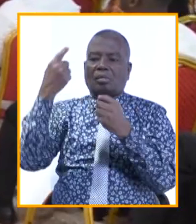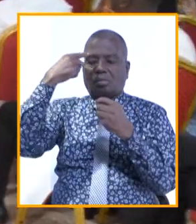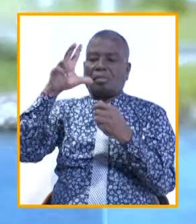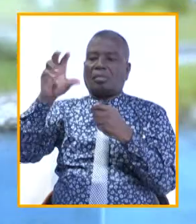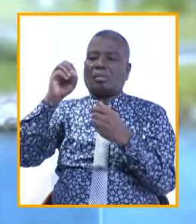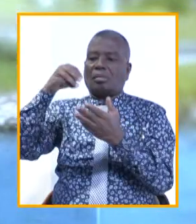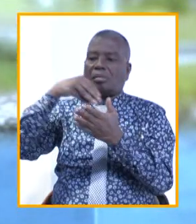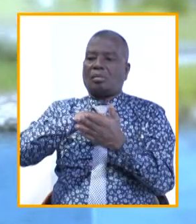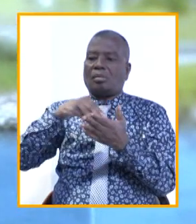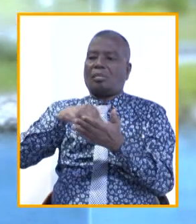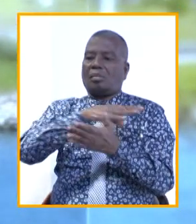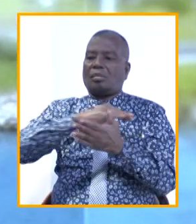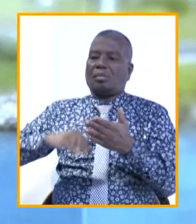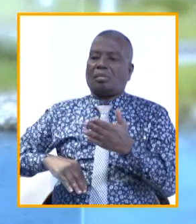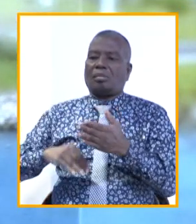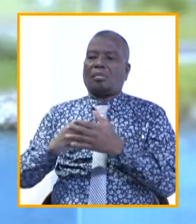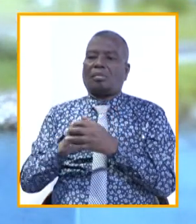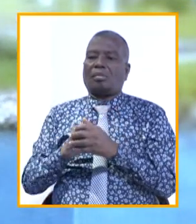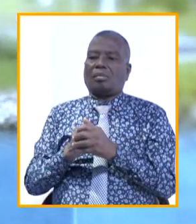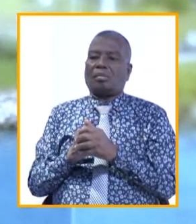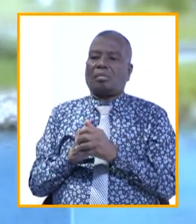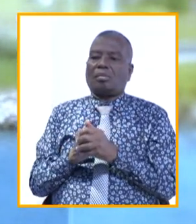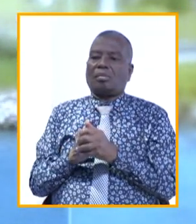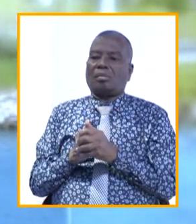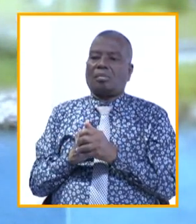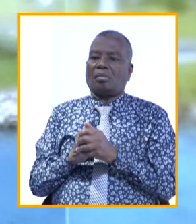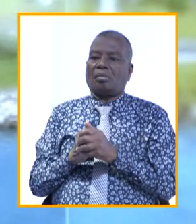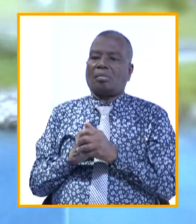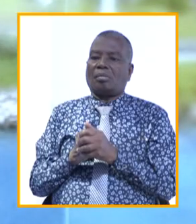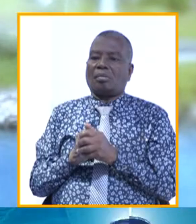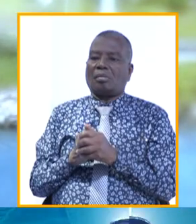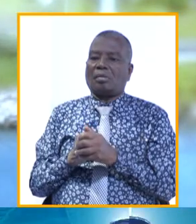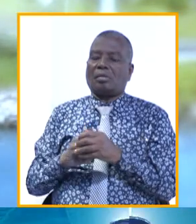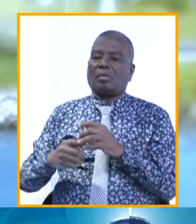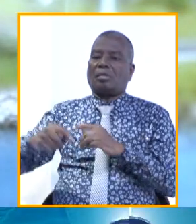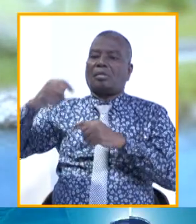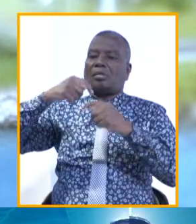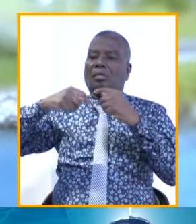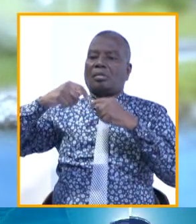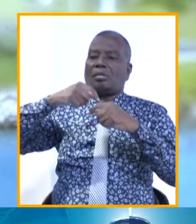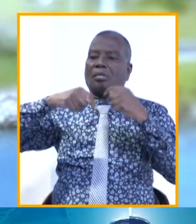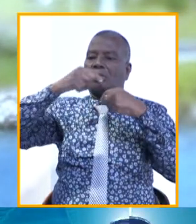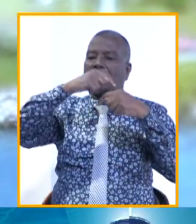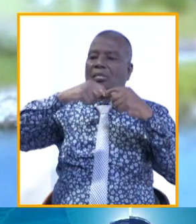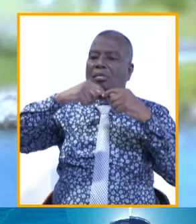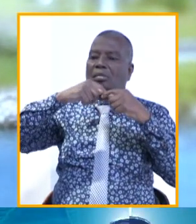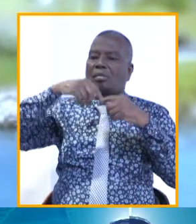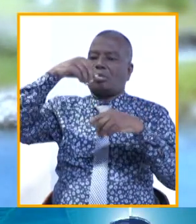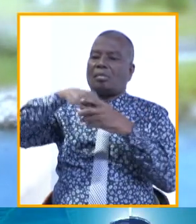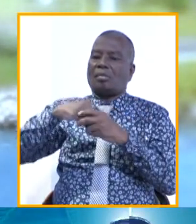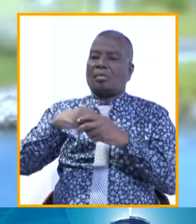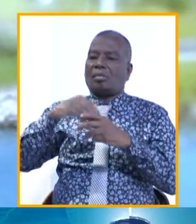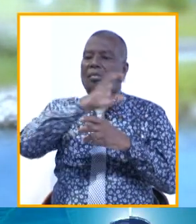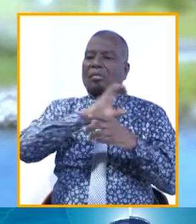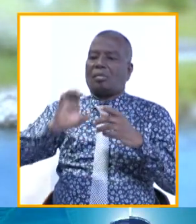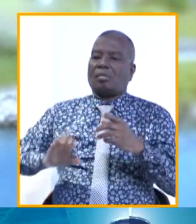membres. À mon présence sur le tournoi de la cohésion sociale qui s'est déroulé il y a quelques jours dans la commune